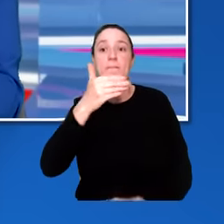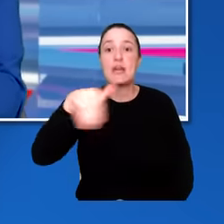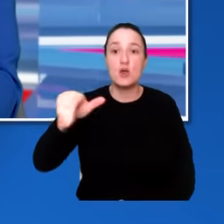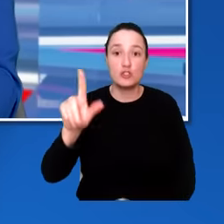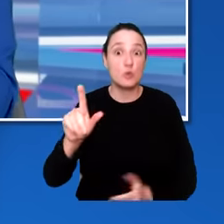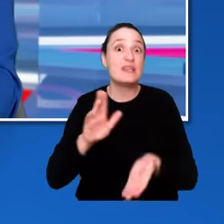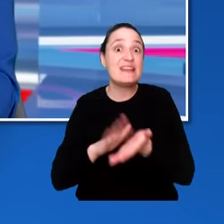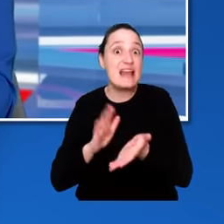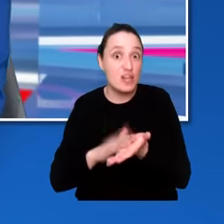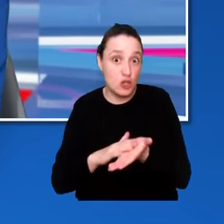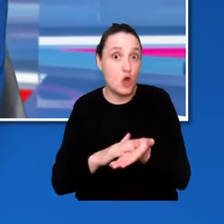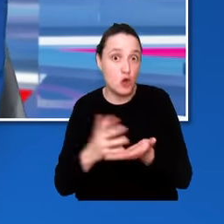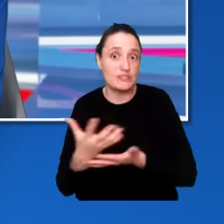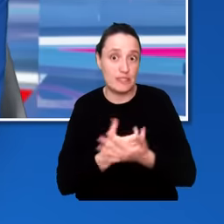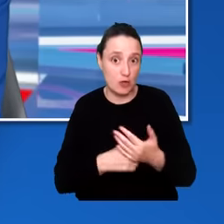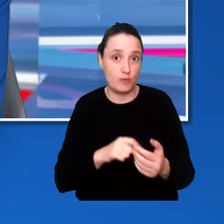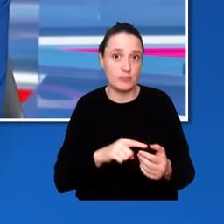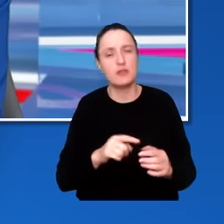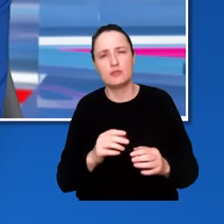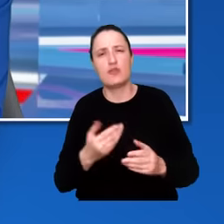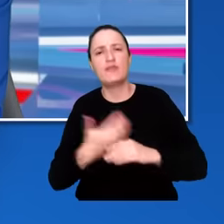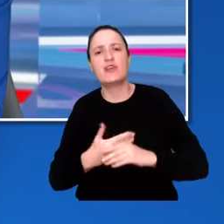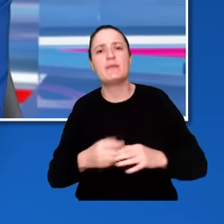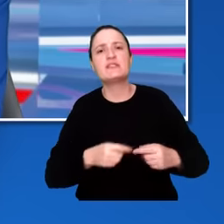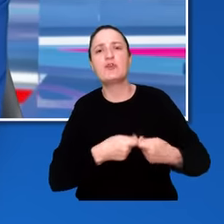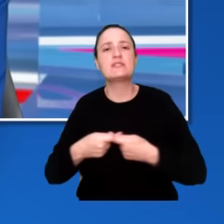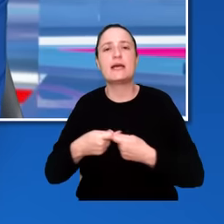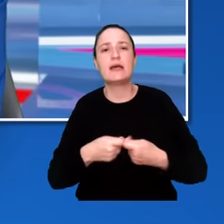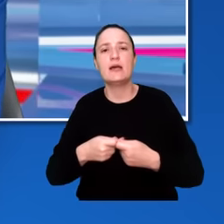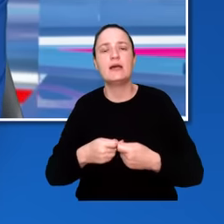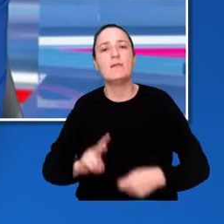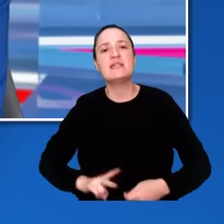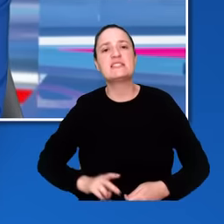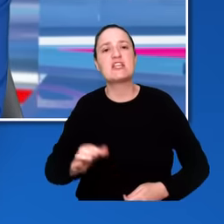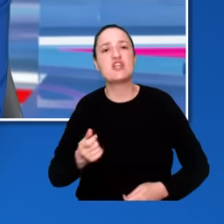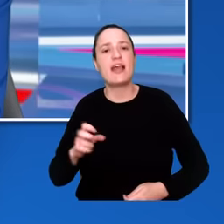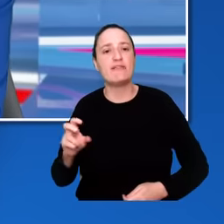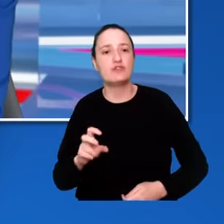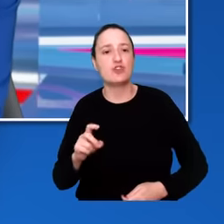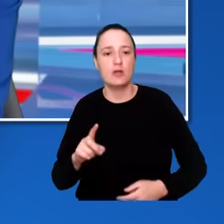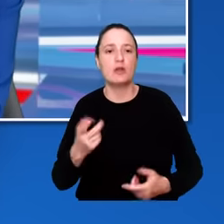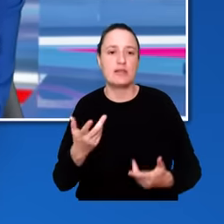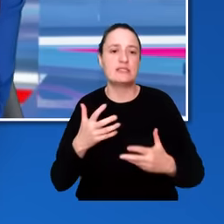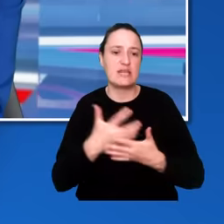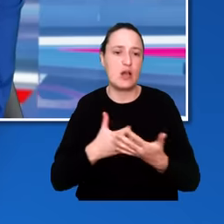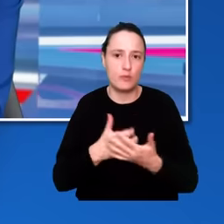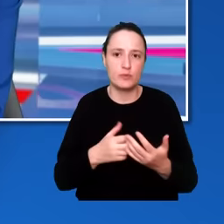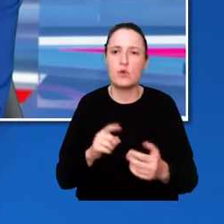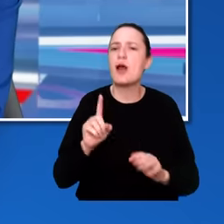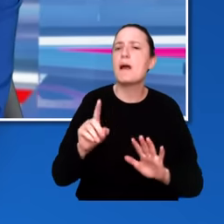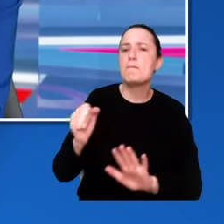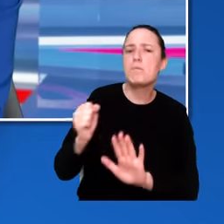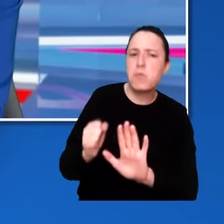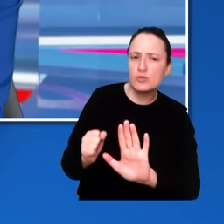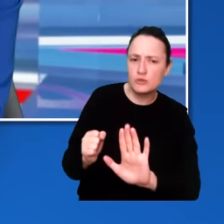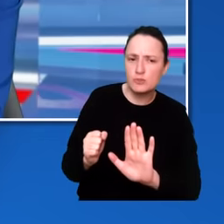które spółki związane z panem ministrem Sienkiewiczem tyle miały zarobić na współpracy z Orlenem. Panie pośle,